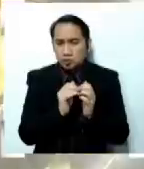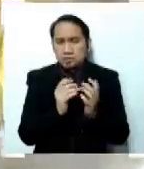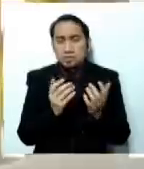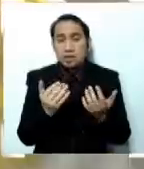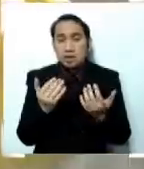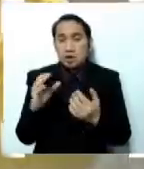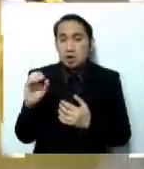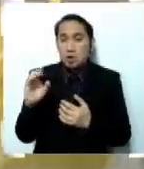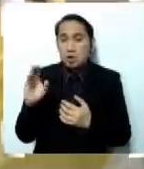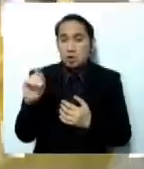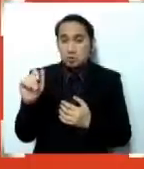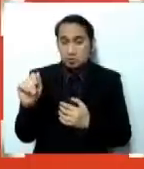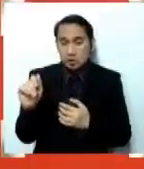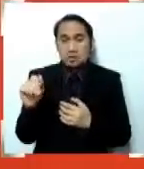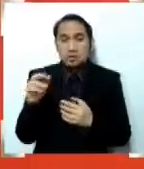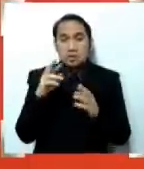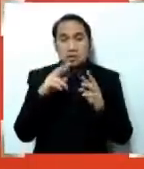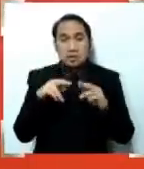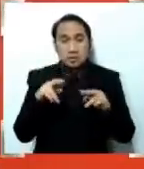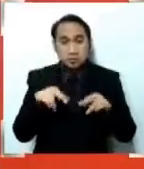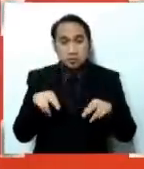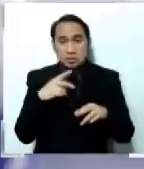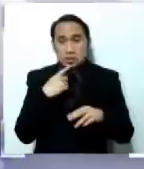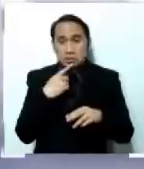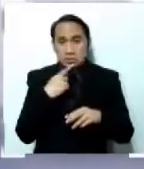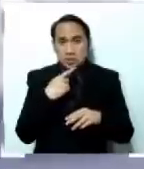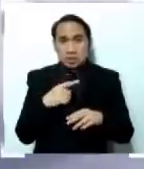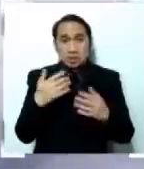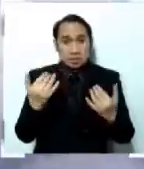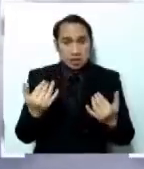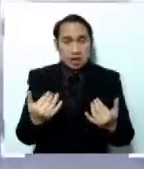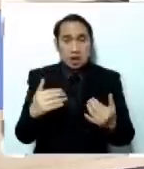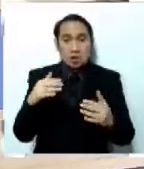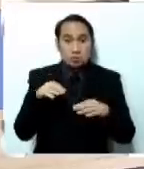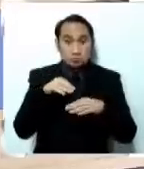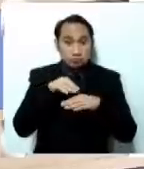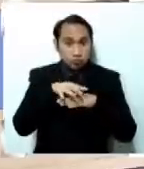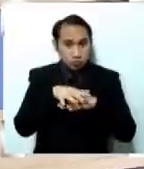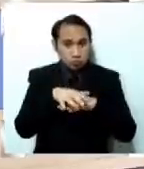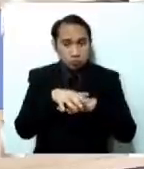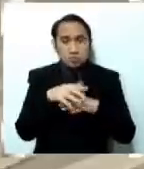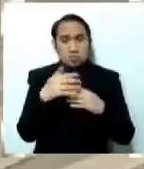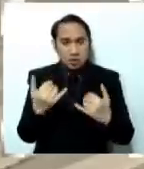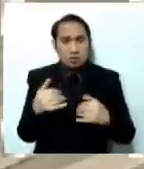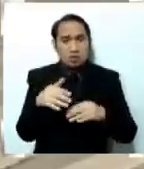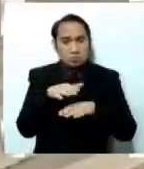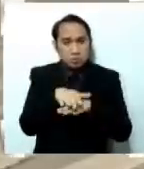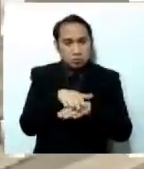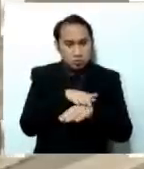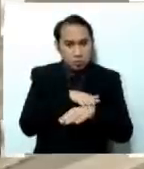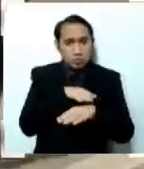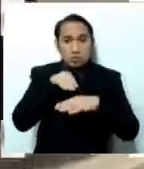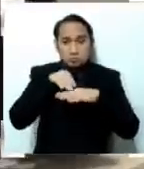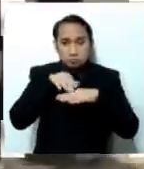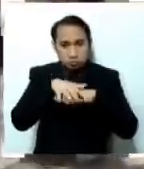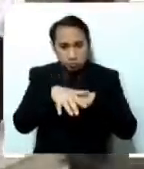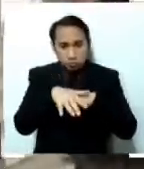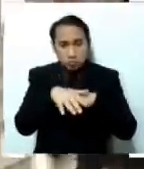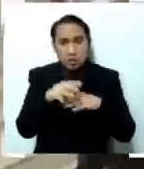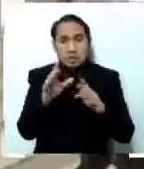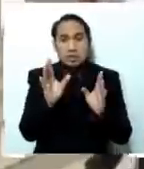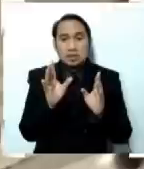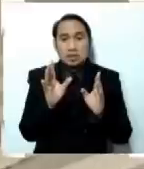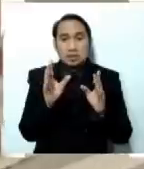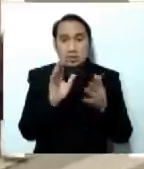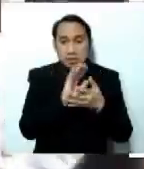ang reproduction number sa buong Pilipinas? Indikasyong bumabagal ang pagdami ng kaso. Pero may mga lungsod na dumarami